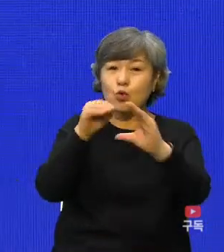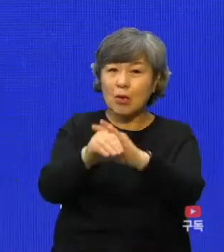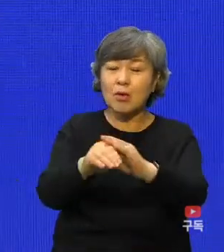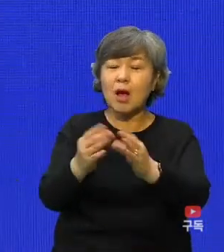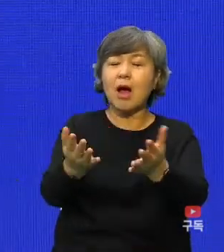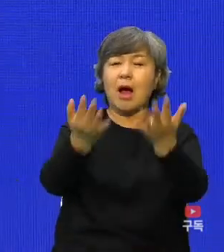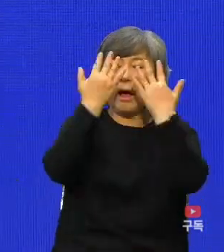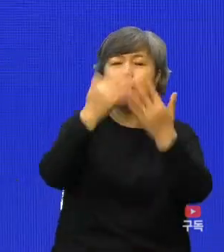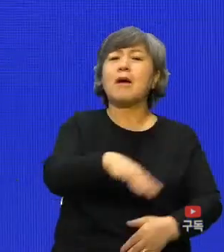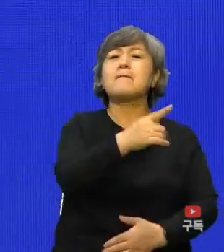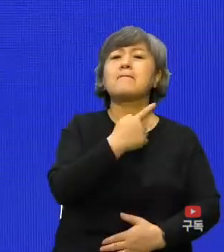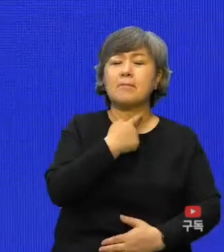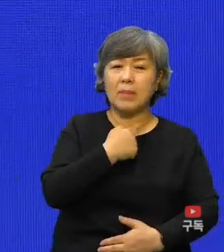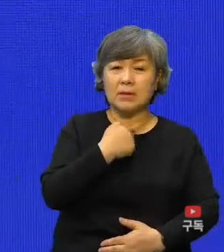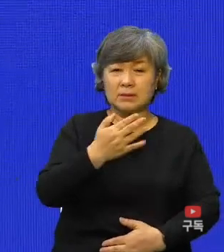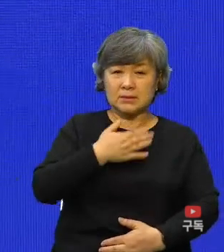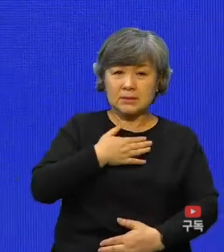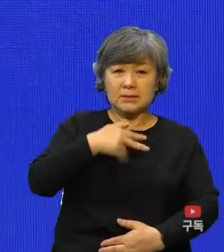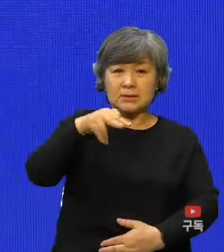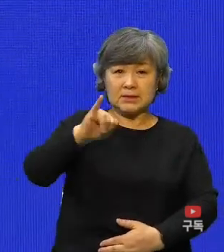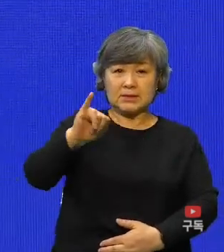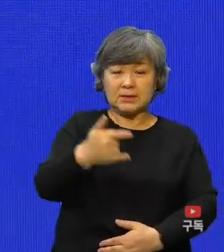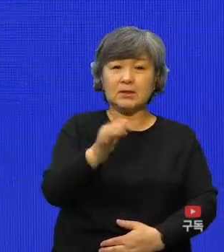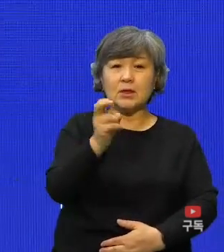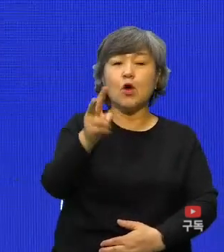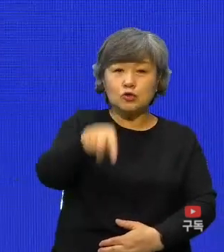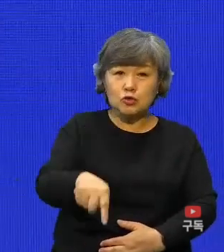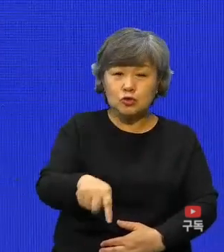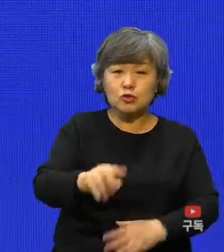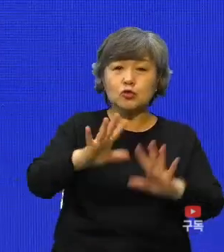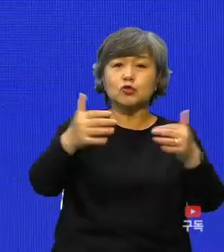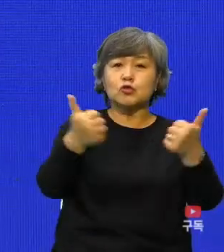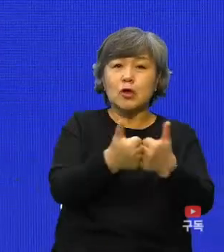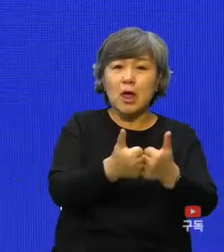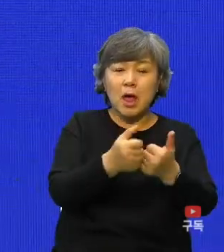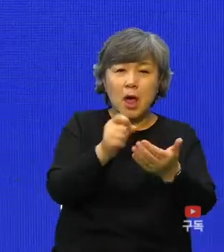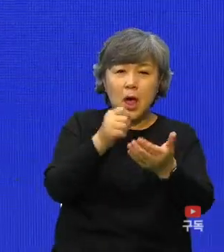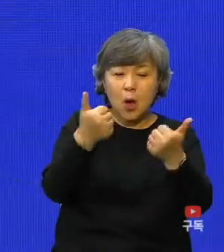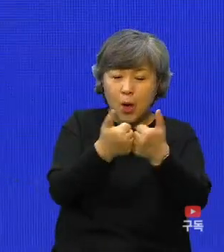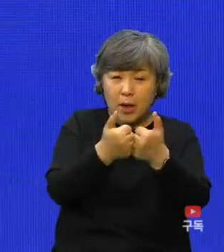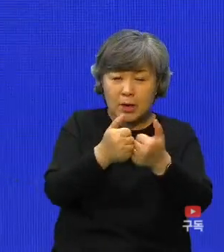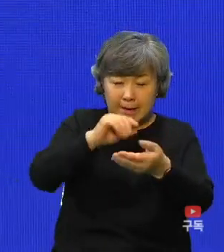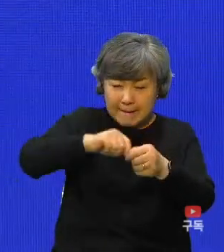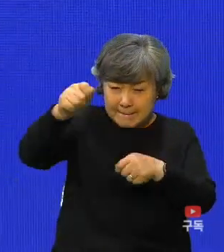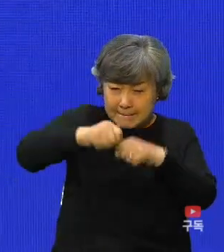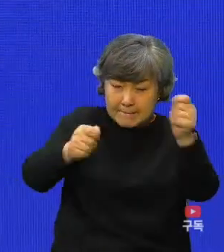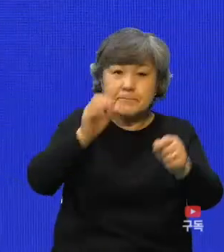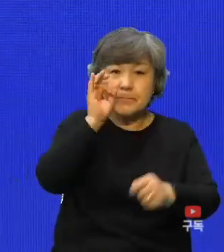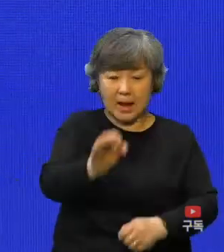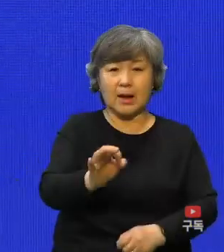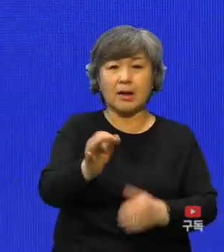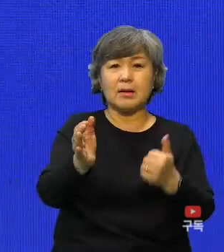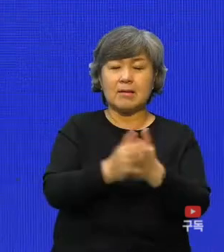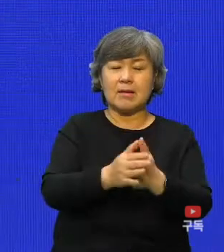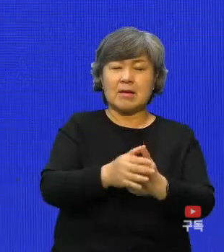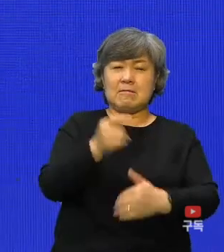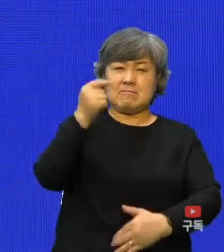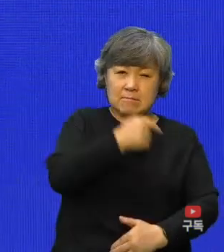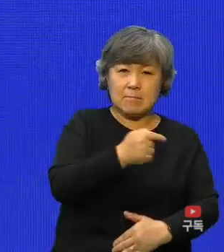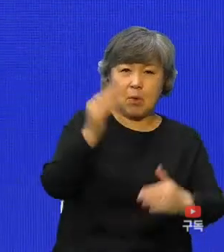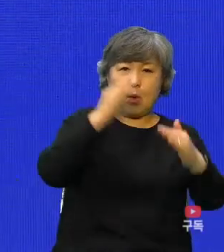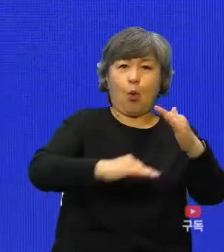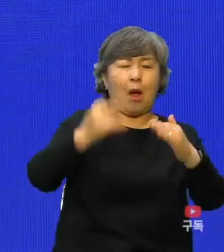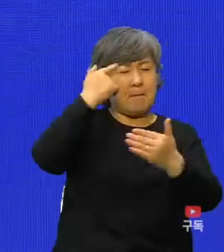감옥에 갔습니다. 제가 신영수 의원의 국회 회의록을 찾아서 한번 읽어봤습니다. 강력하게 공영